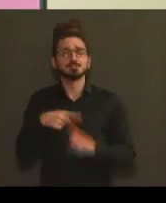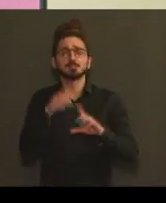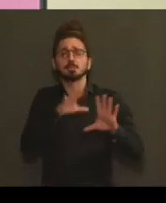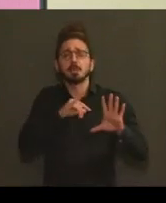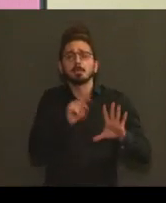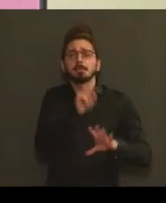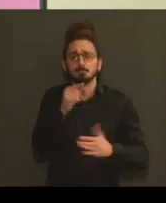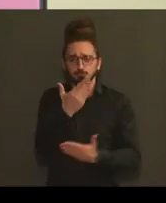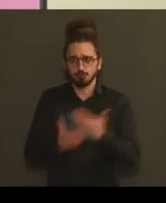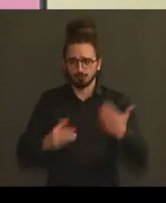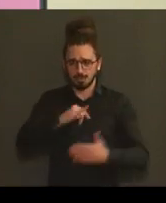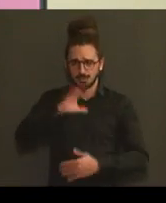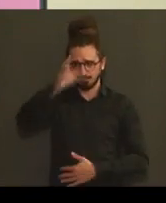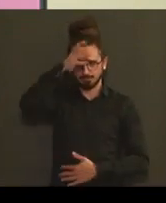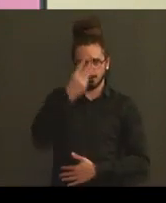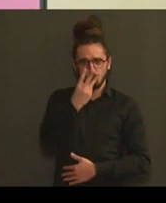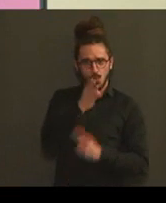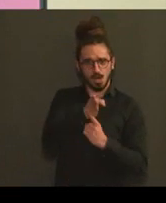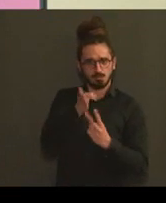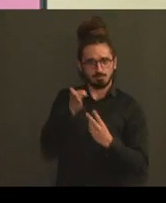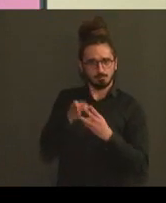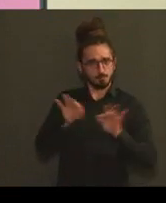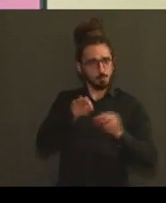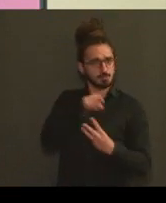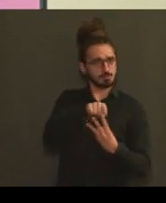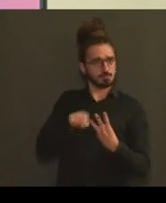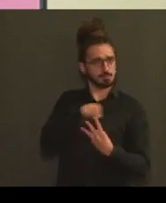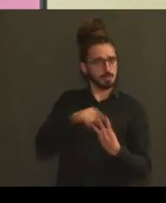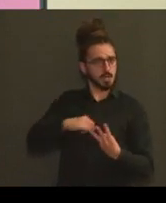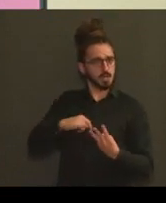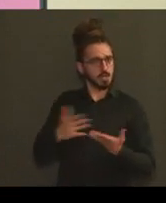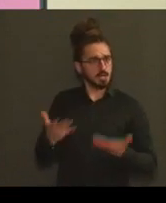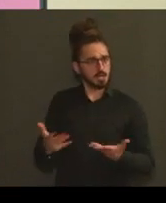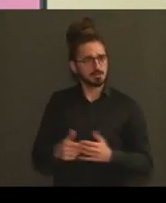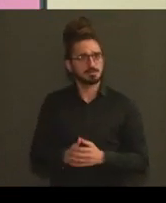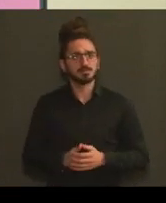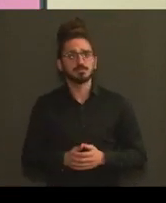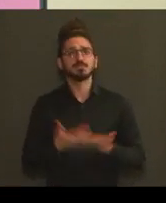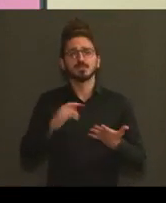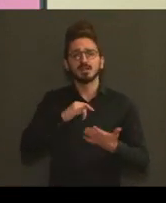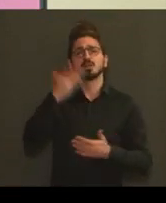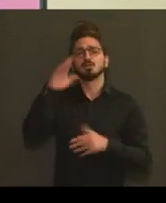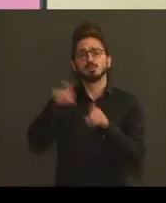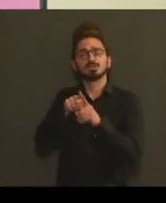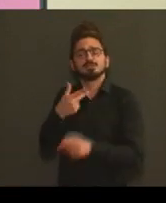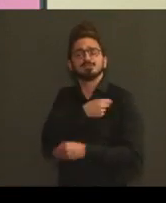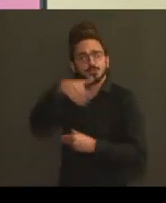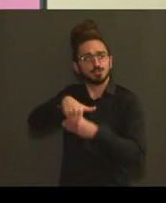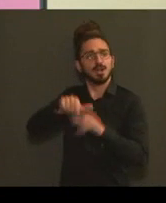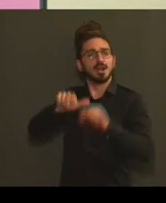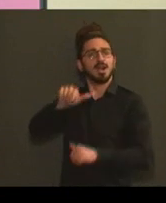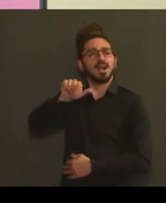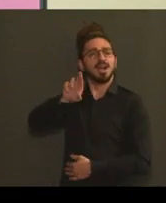aussi d'autres vaccins comme les vaccins à ARN. Et ceci nous permet de réserver ces vaccins aux personnes les plus